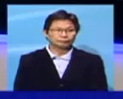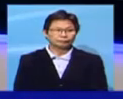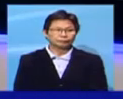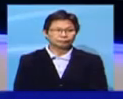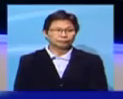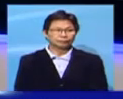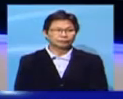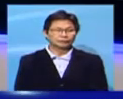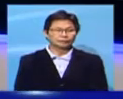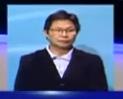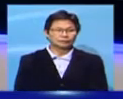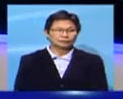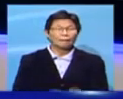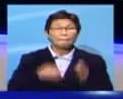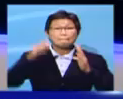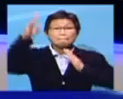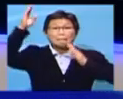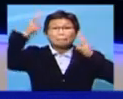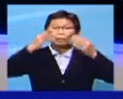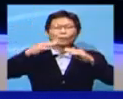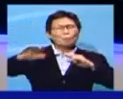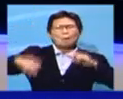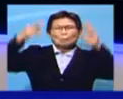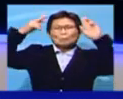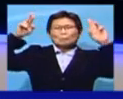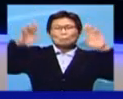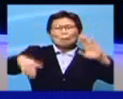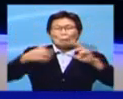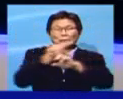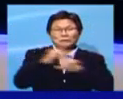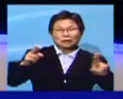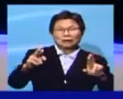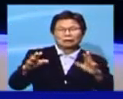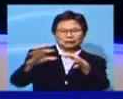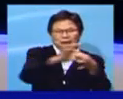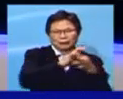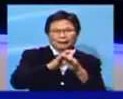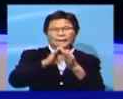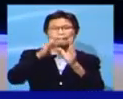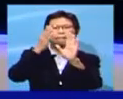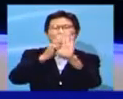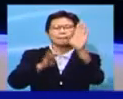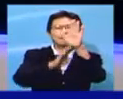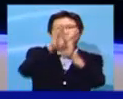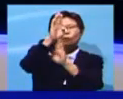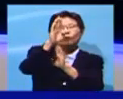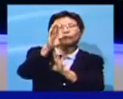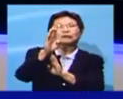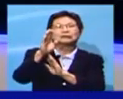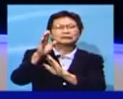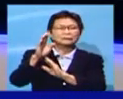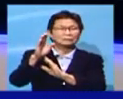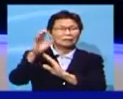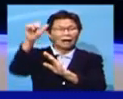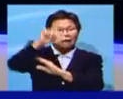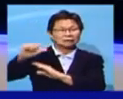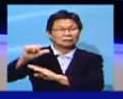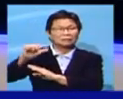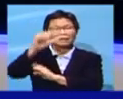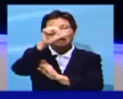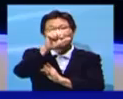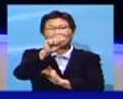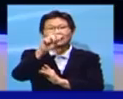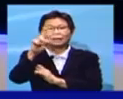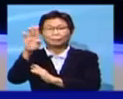kembali Malaysia berusedia Meningkatkan kerjasama dengan Bank Pembangunan Asia ADB untuk membina kemakmuran bersama di